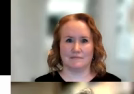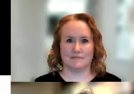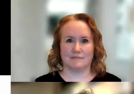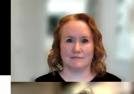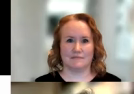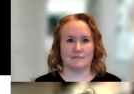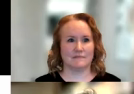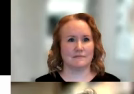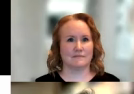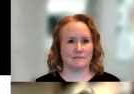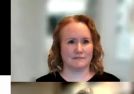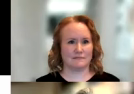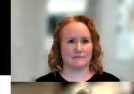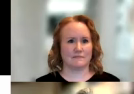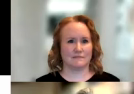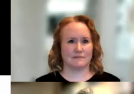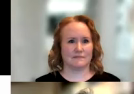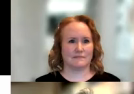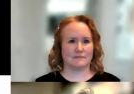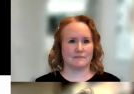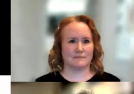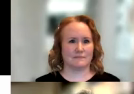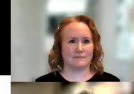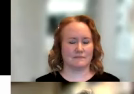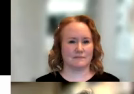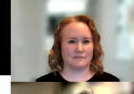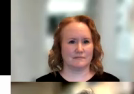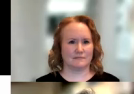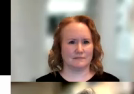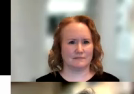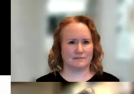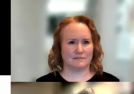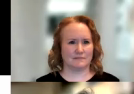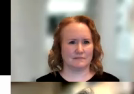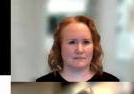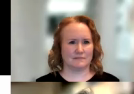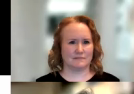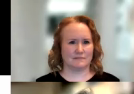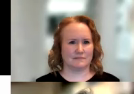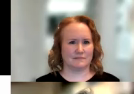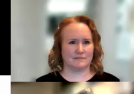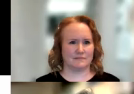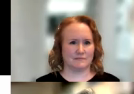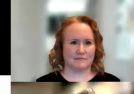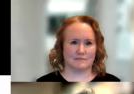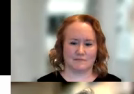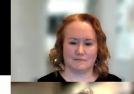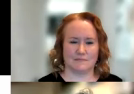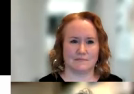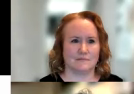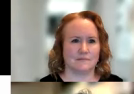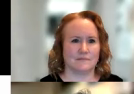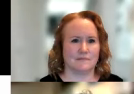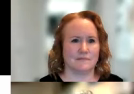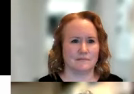tilskuddsramme for IKT. Så skal det opprettes en brukervennlighetspris for å løfte den gode universelt utformede løsningen for